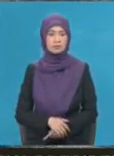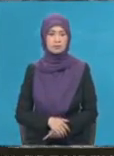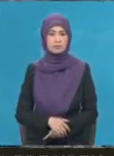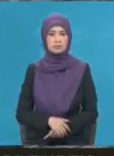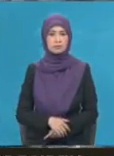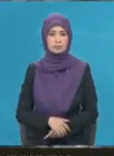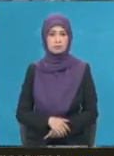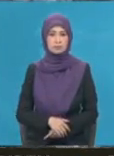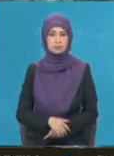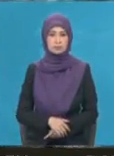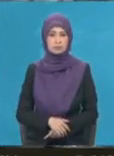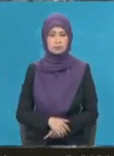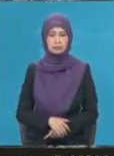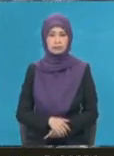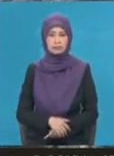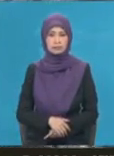Darussalam